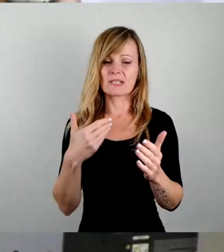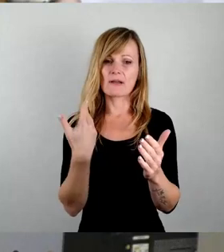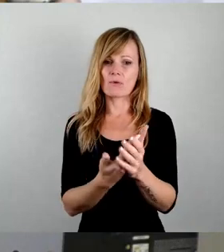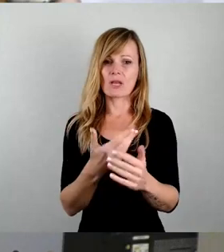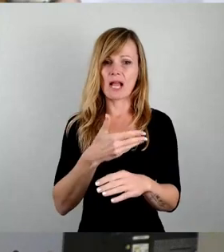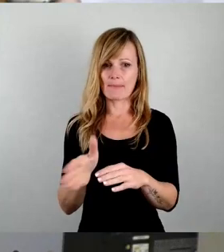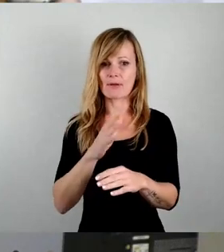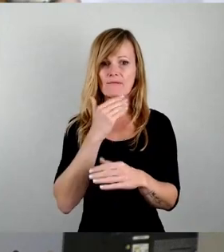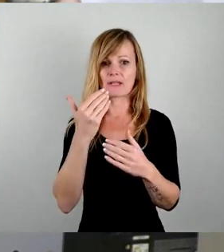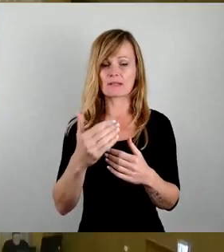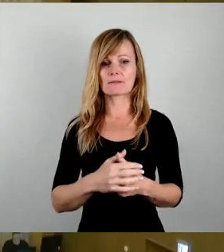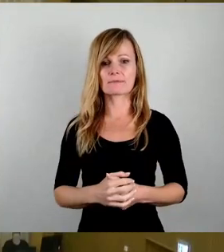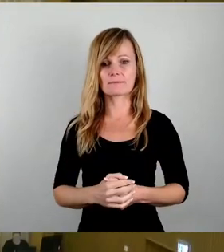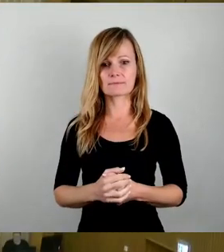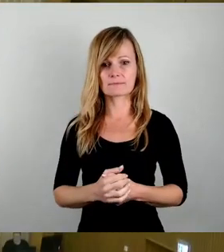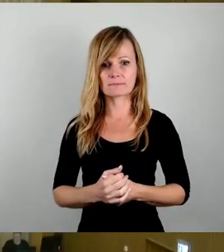Dank.